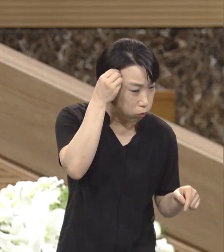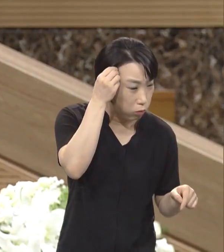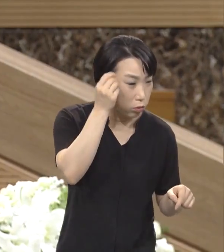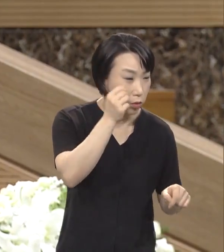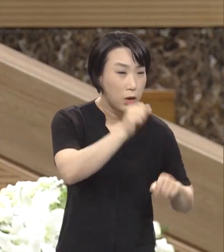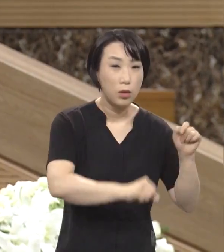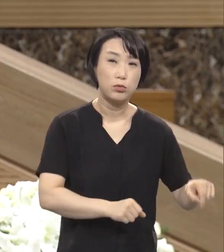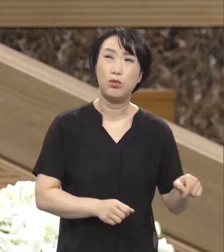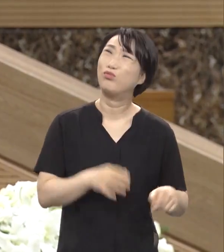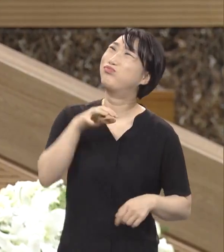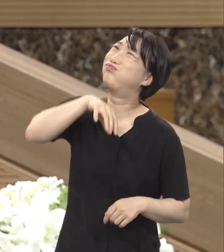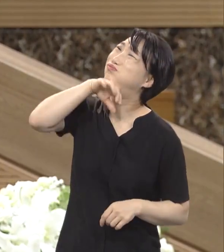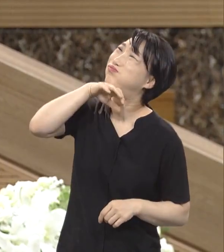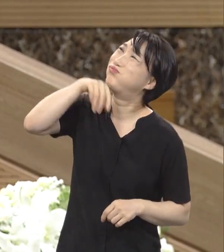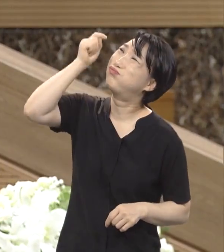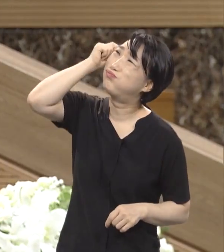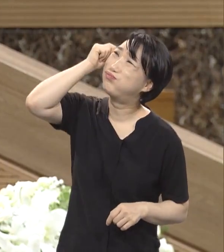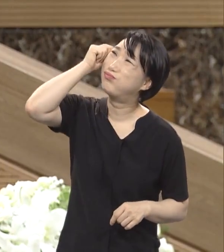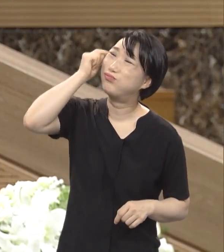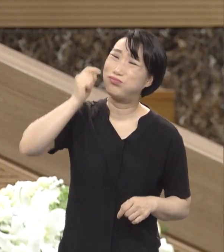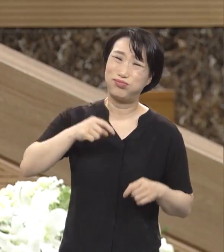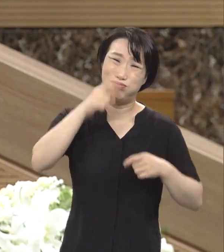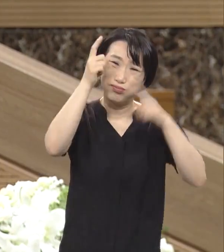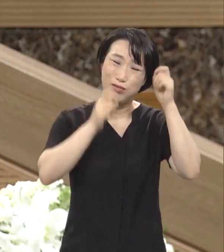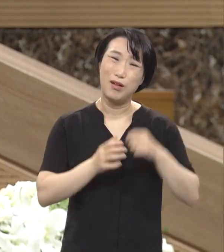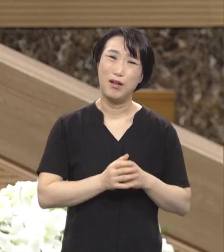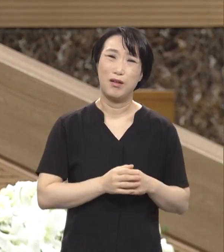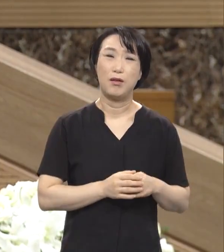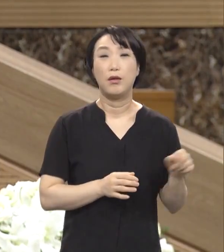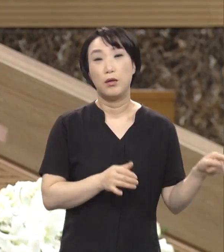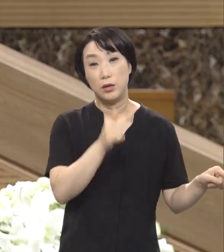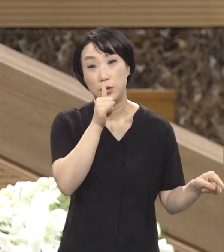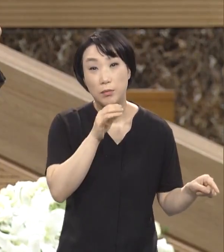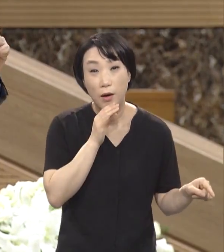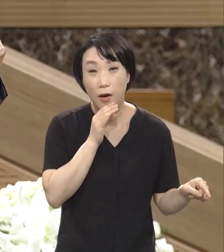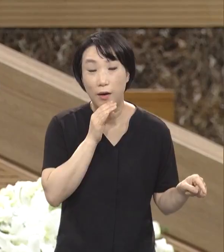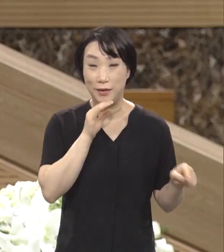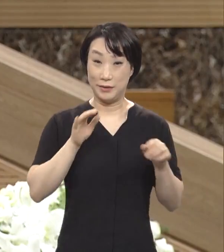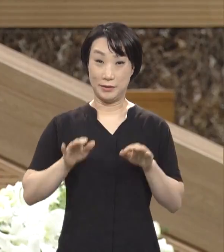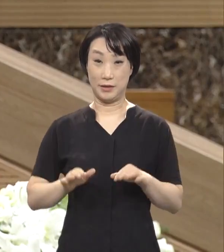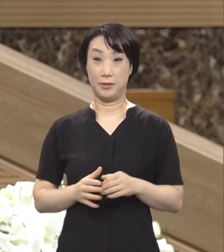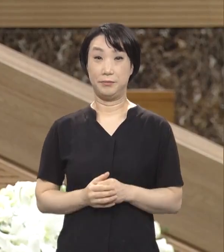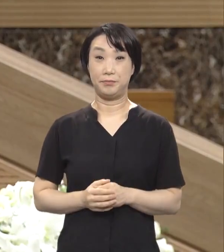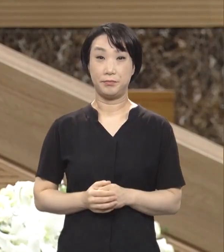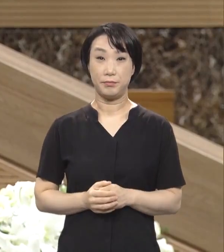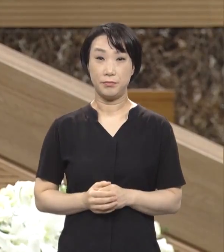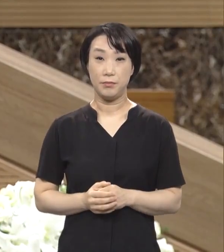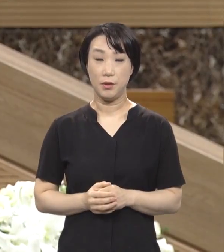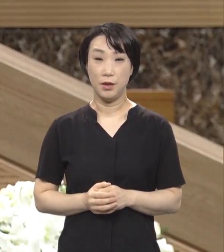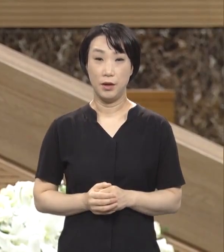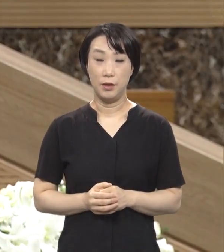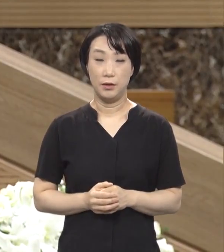엉뚱한짓하며 원망하고 불평하고 시비하고 그래요. 그러니까